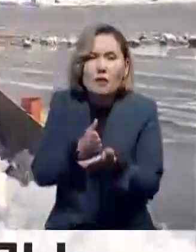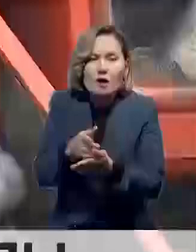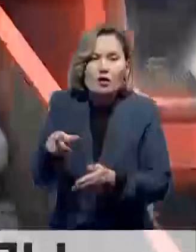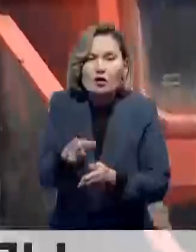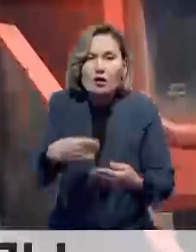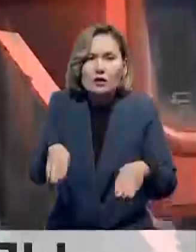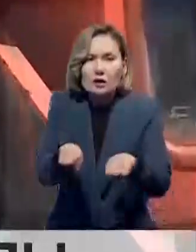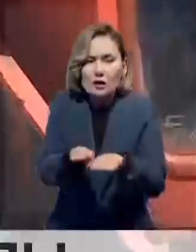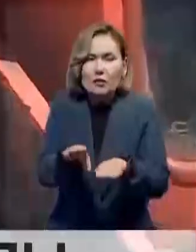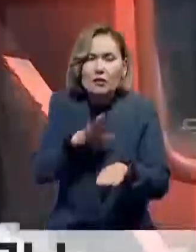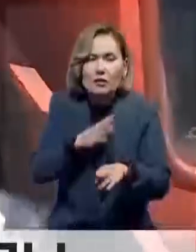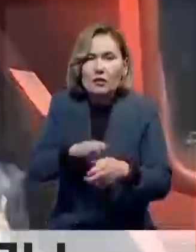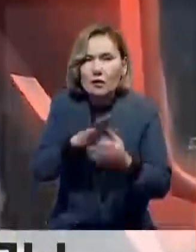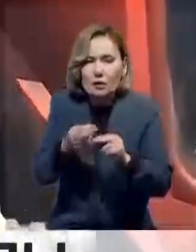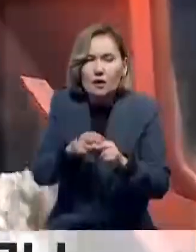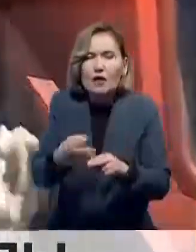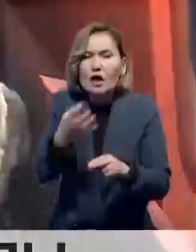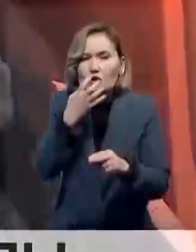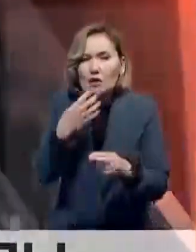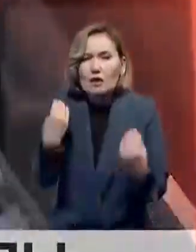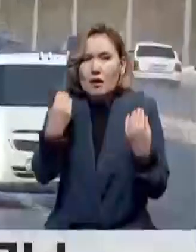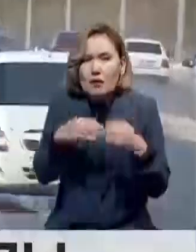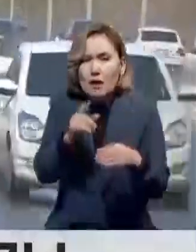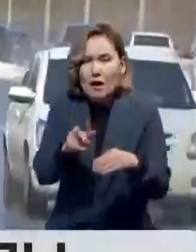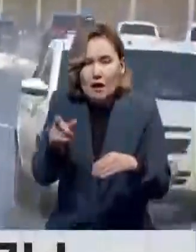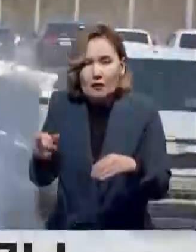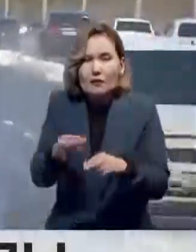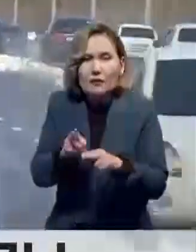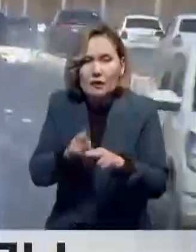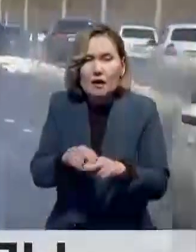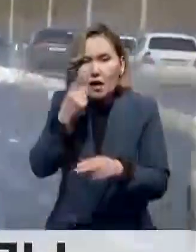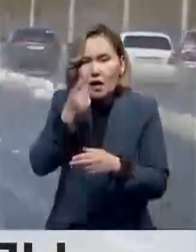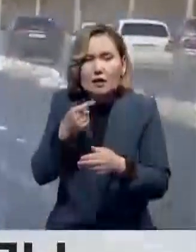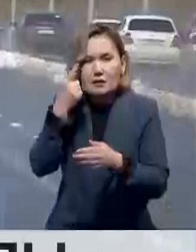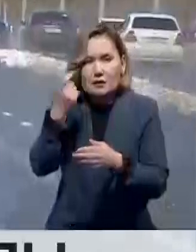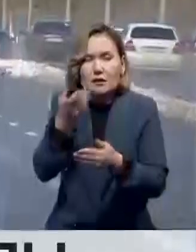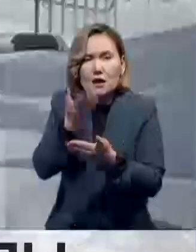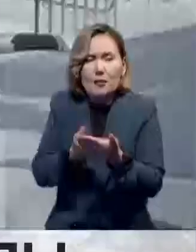жабық. Жағдай осындай. Сіз де жылы киімді сандыққа салуға асықпағаныңыз абзал. Себебі